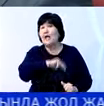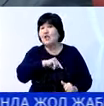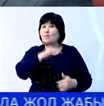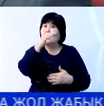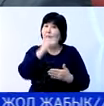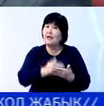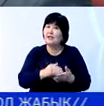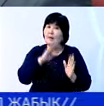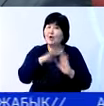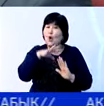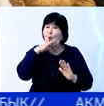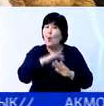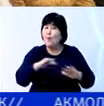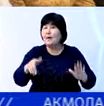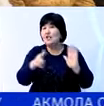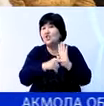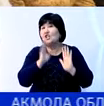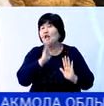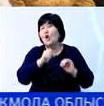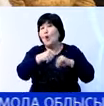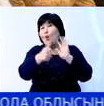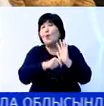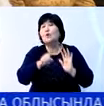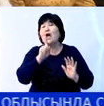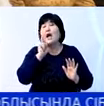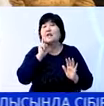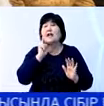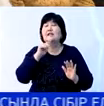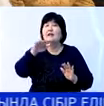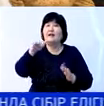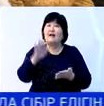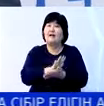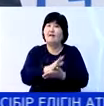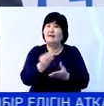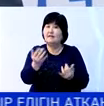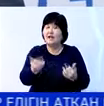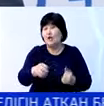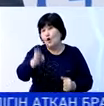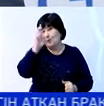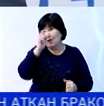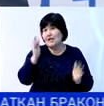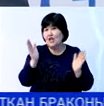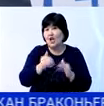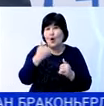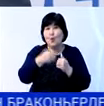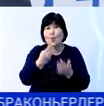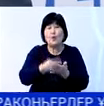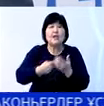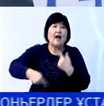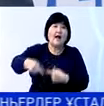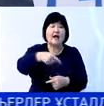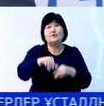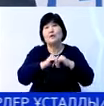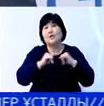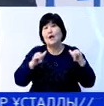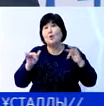бағдарламасы аясында көпбалалы жеті ана 16 жас қайтарымсыз несие алды. Нәтижесінде мемлекеттің шағын және орта кәсіпкерлікті